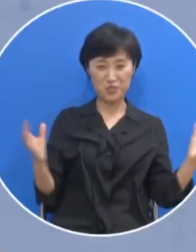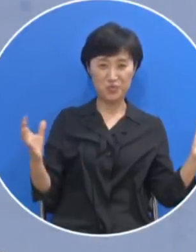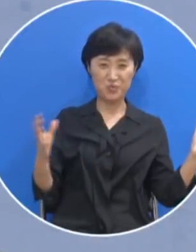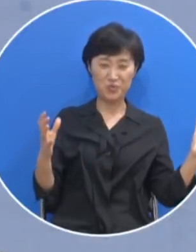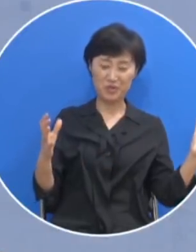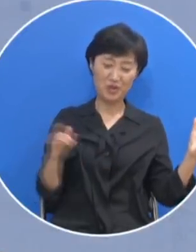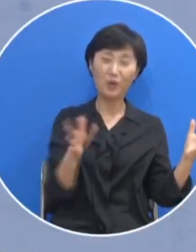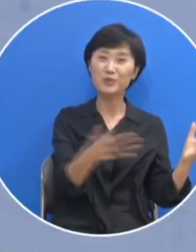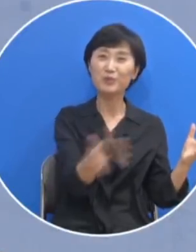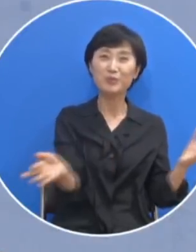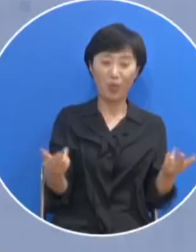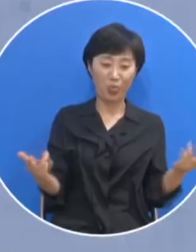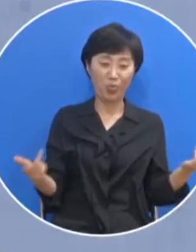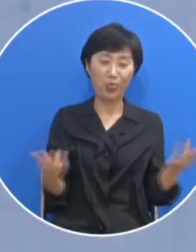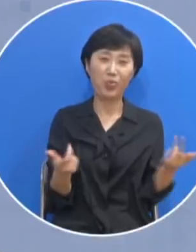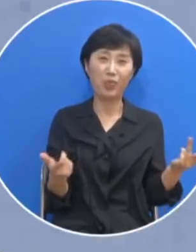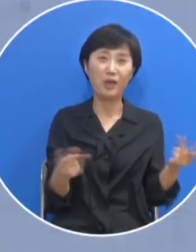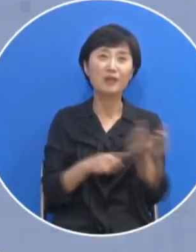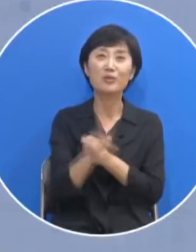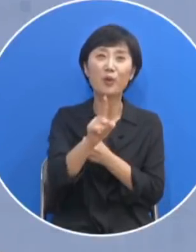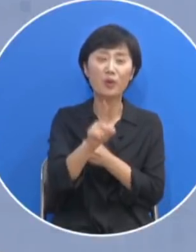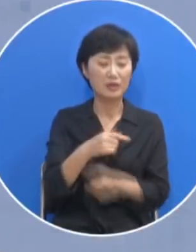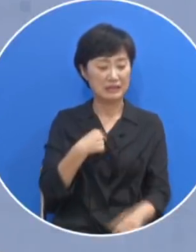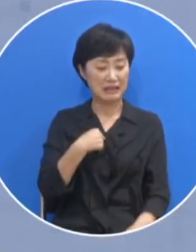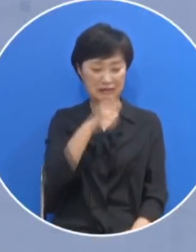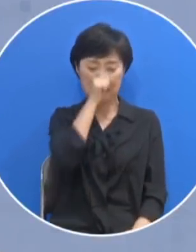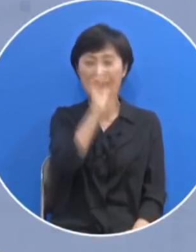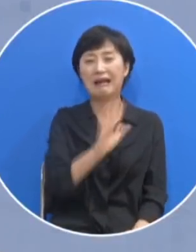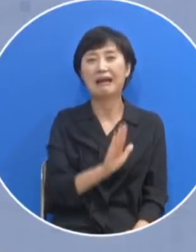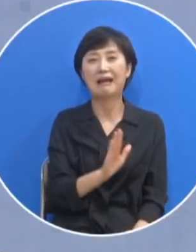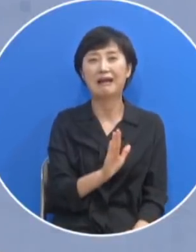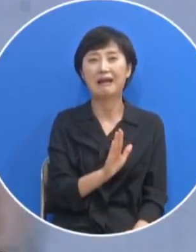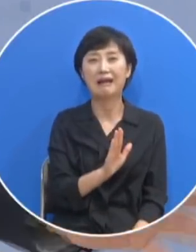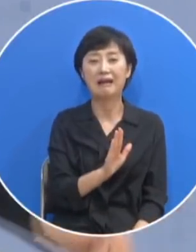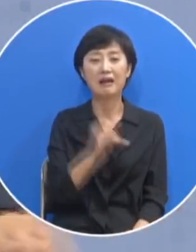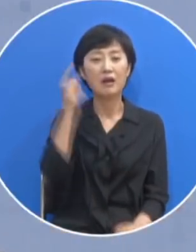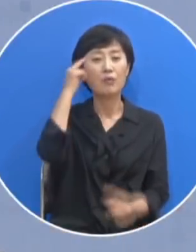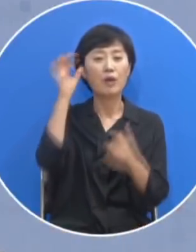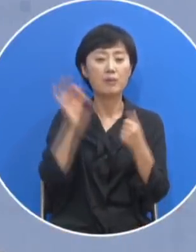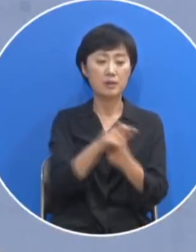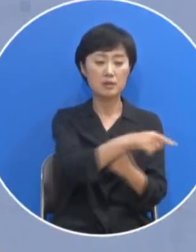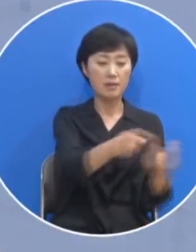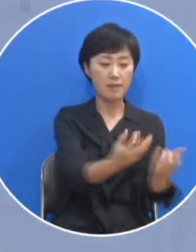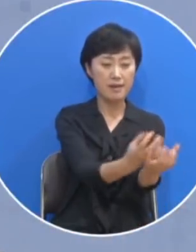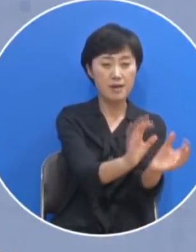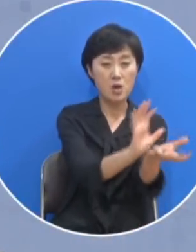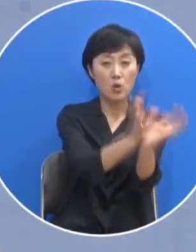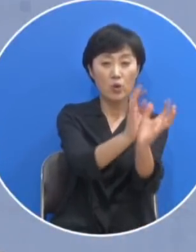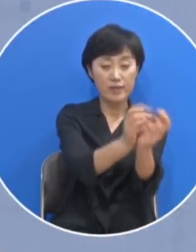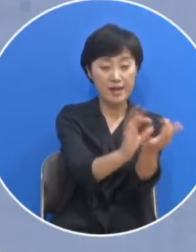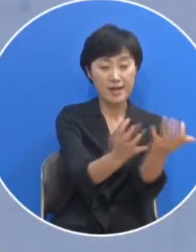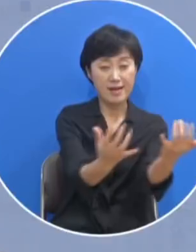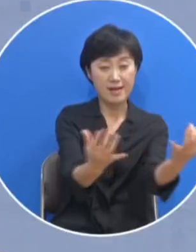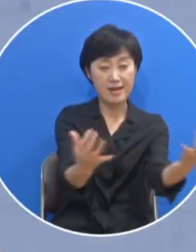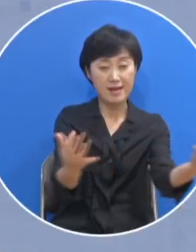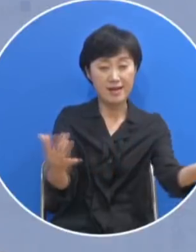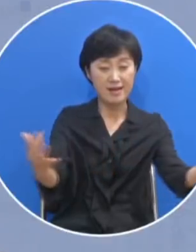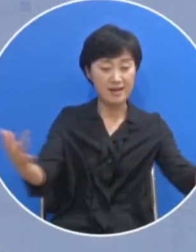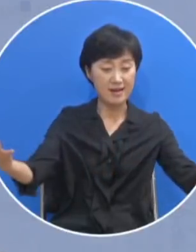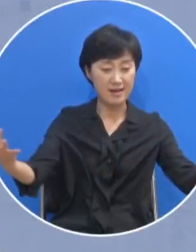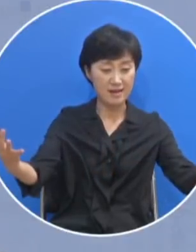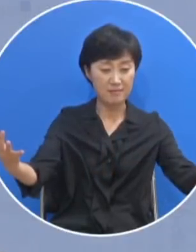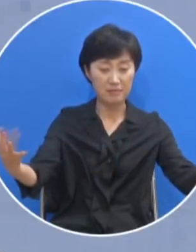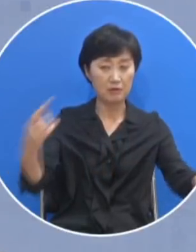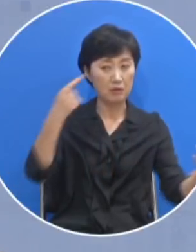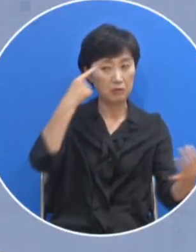안좋아요 그랬나요 팔수 미안함에 y 를 그래요 이 너무 화려하면 요 그럼 지장 했어요 아이깨끗해